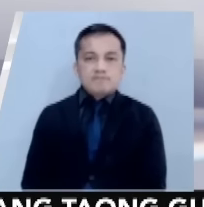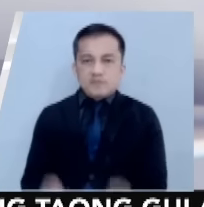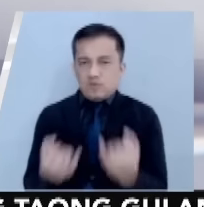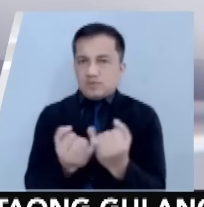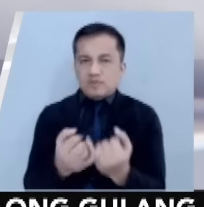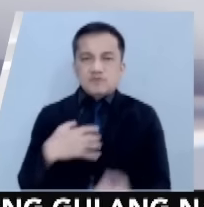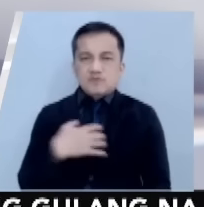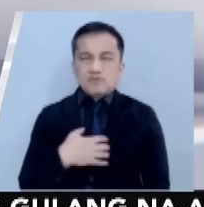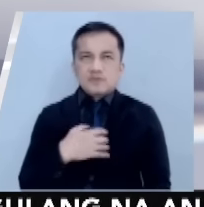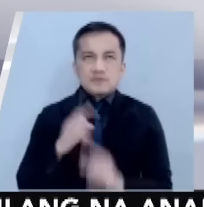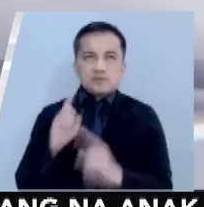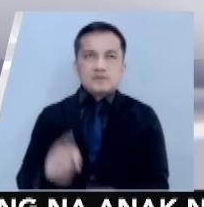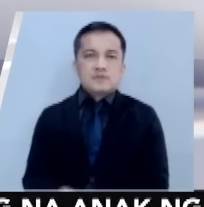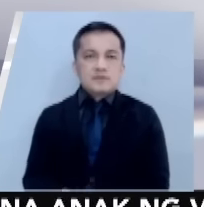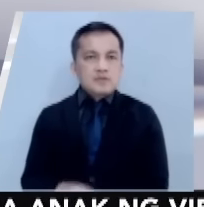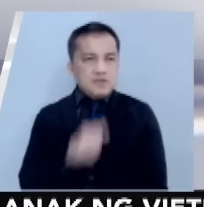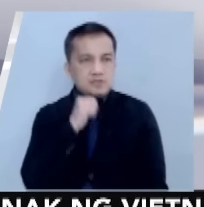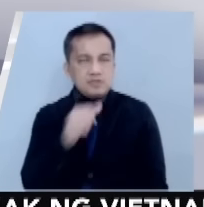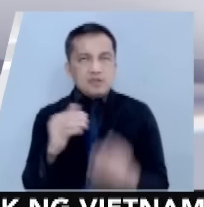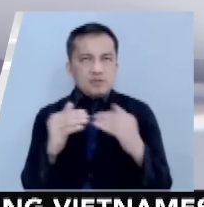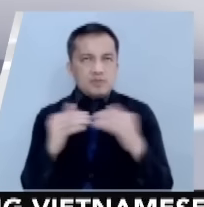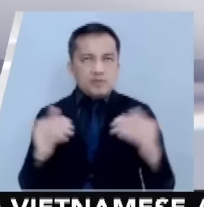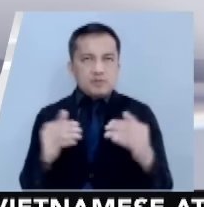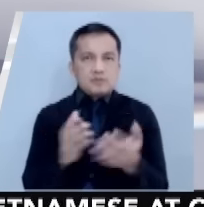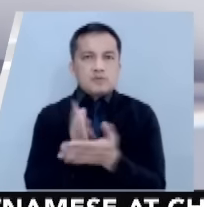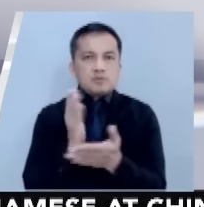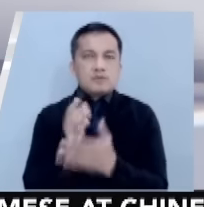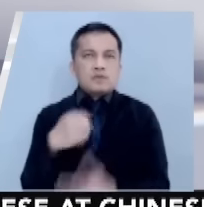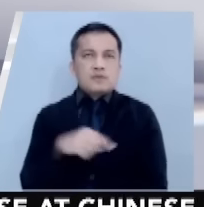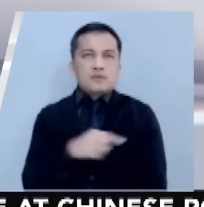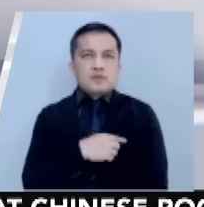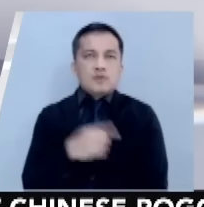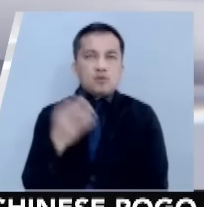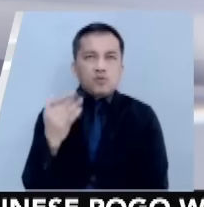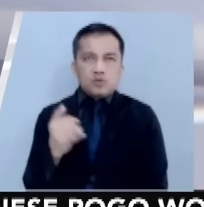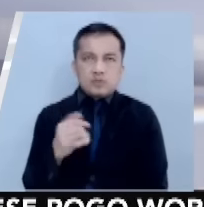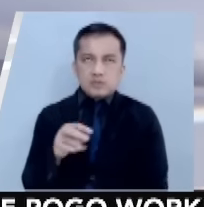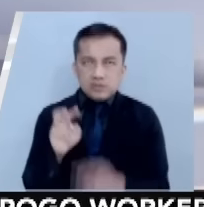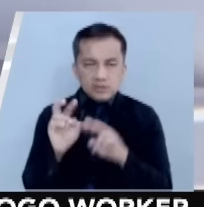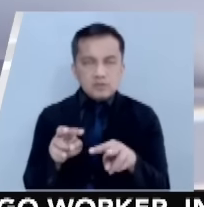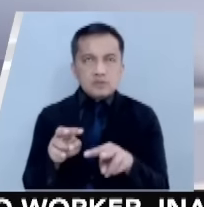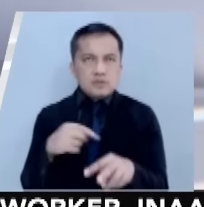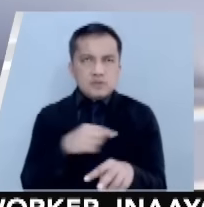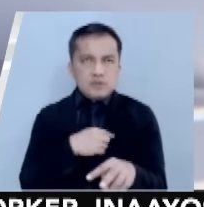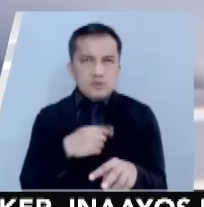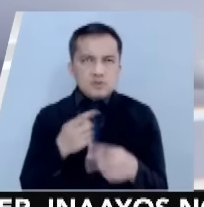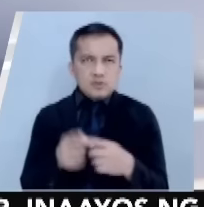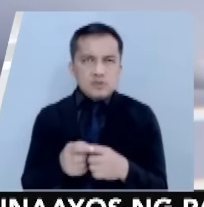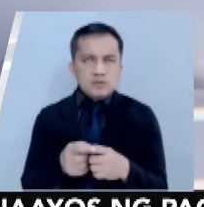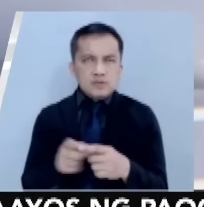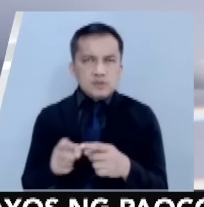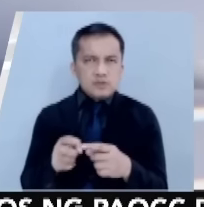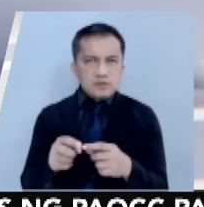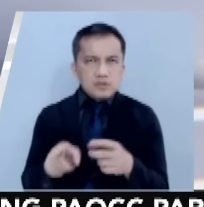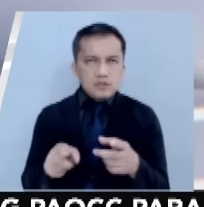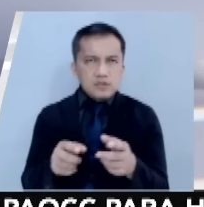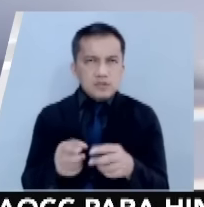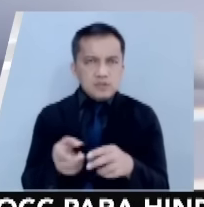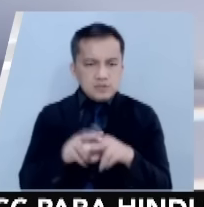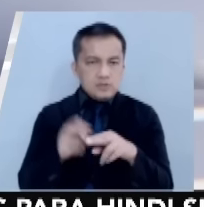rin naman fair to say that nagpabaya po kami because as you can see, we have been aggressively increasing our